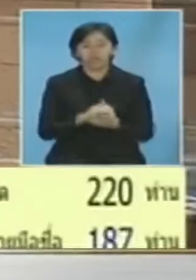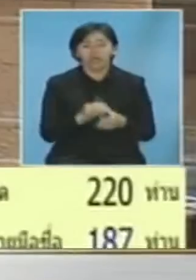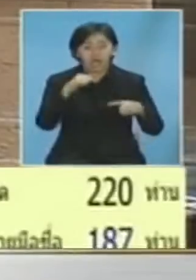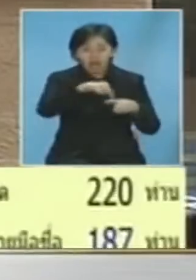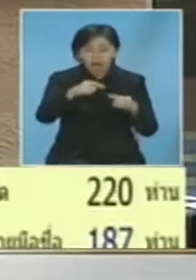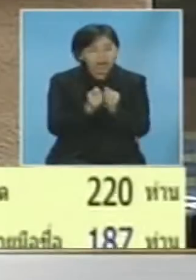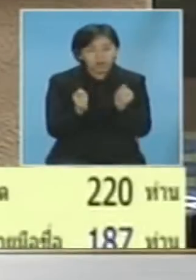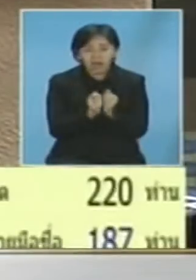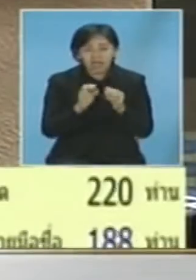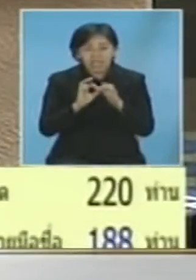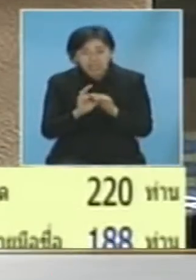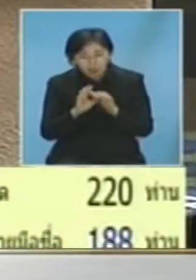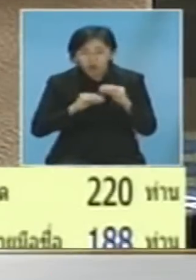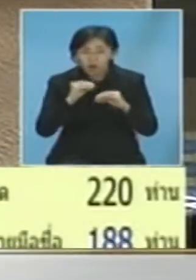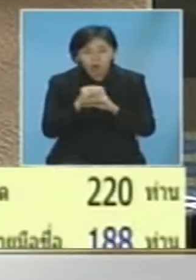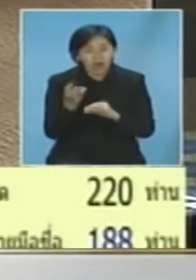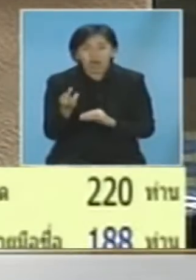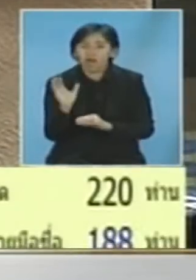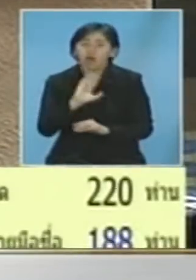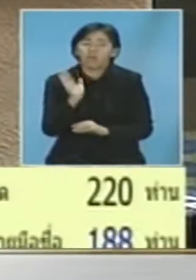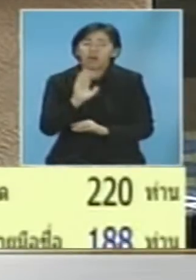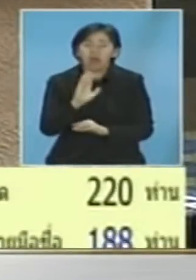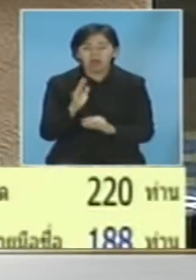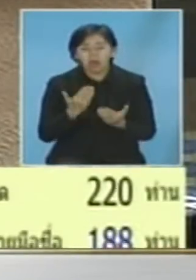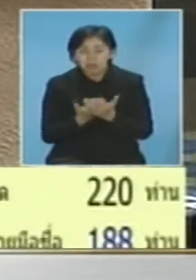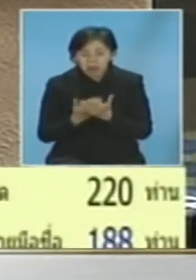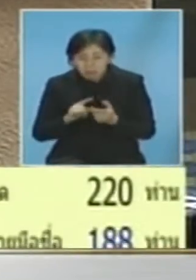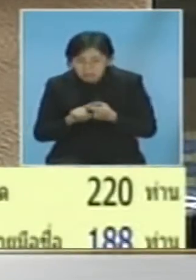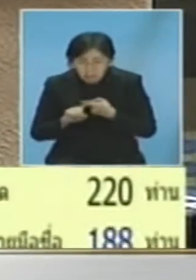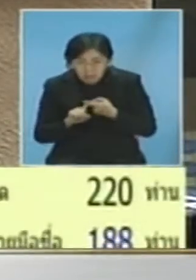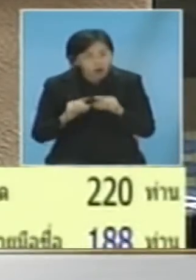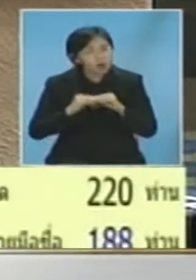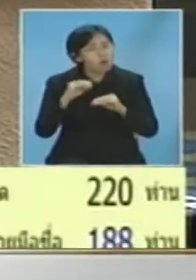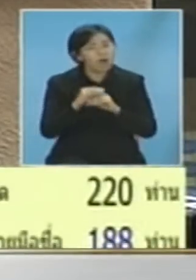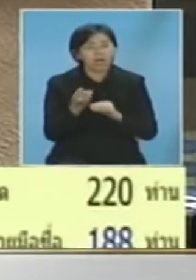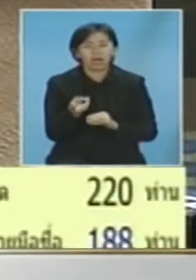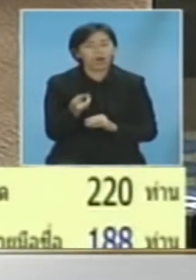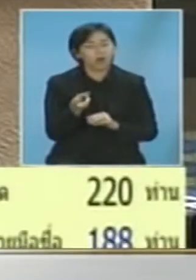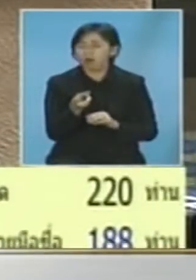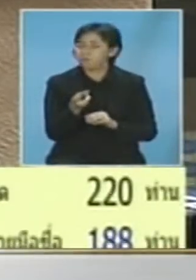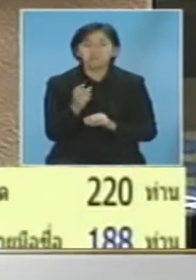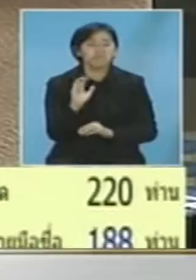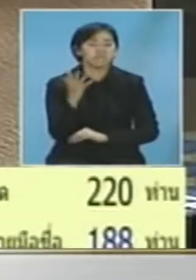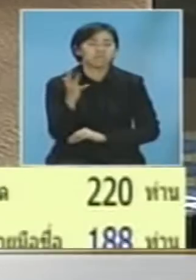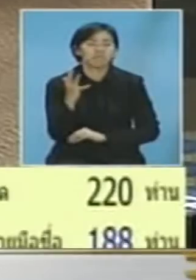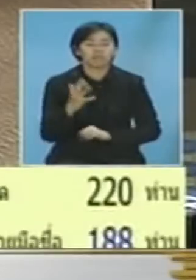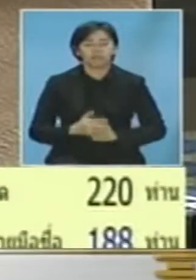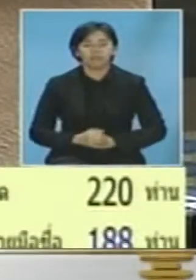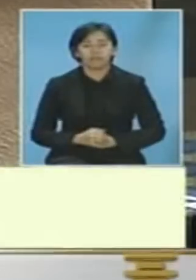นได้เสียใดๆหรือมีผลประโยชน์ซับซ้อนใดๆกับโครงการรับจำนำข้าวแต่อย่างใด